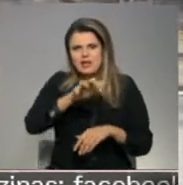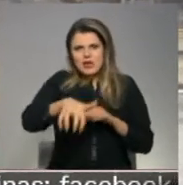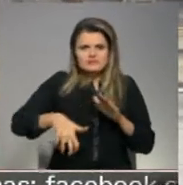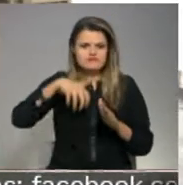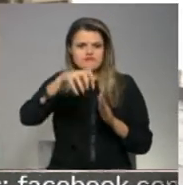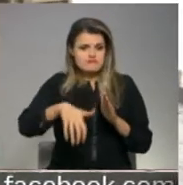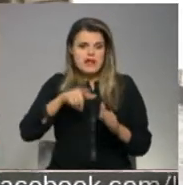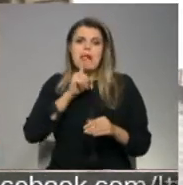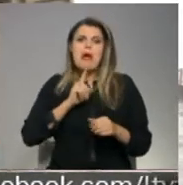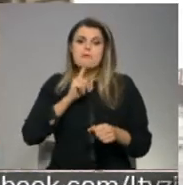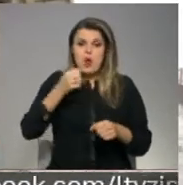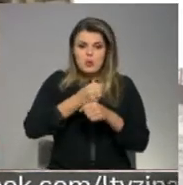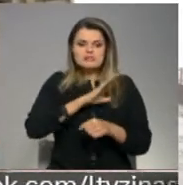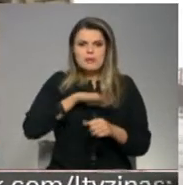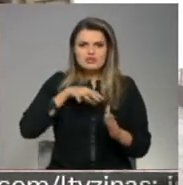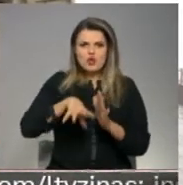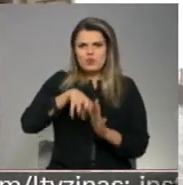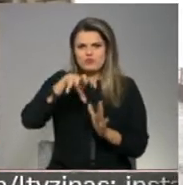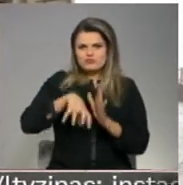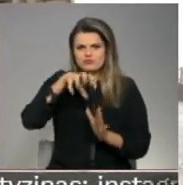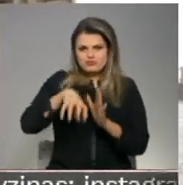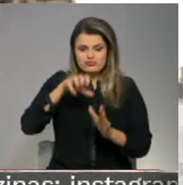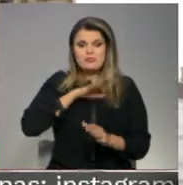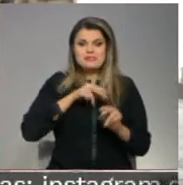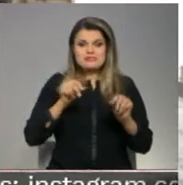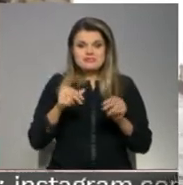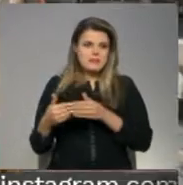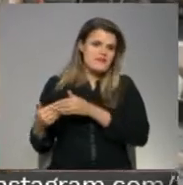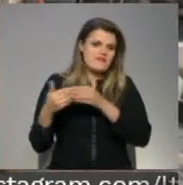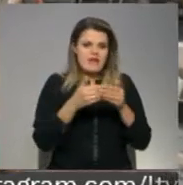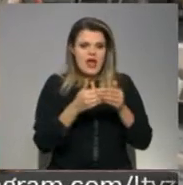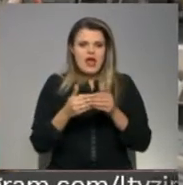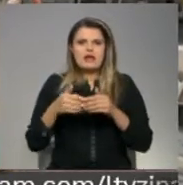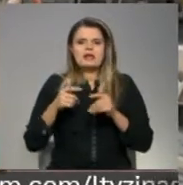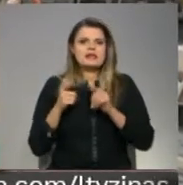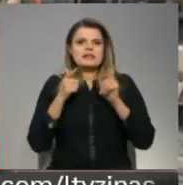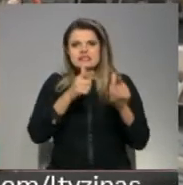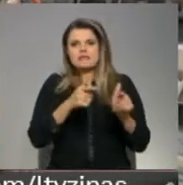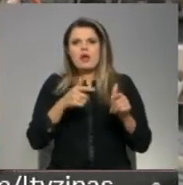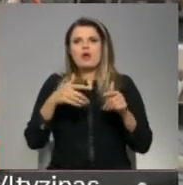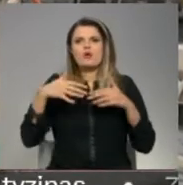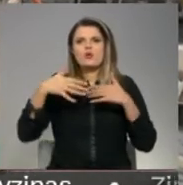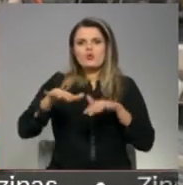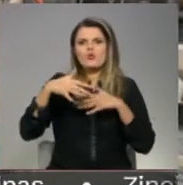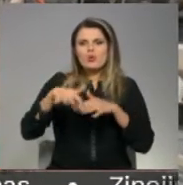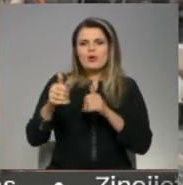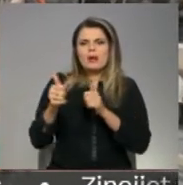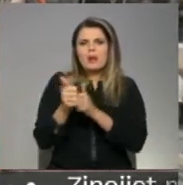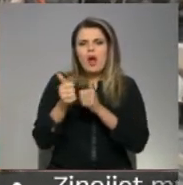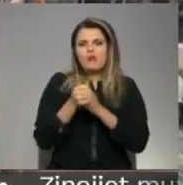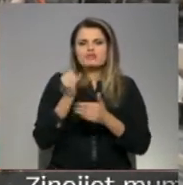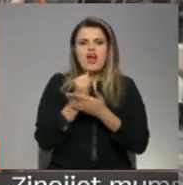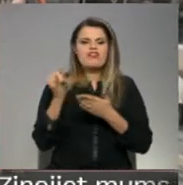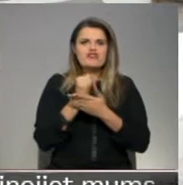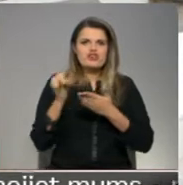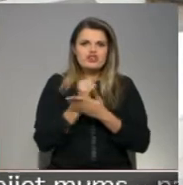akvatorijā. Pēc tam tā tiek iesūknēta baržās, kas savākto zemi aizved un izber jūrā pretī pilsētas attīrīšanas iekārtām 10